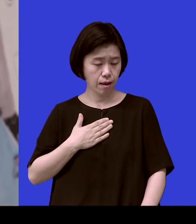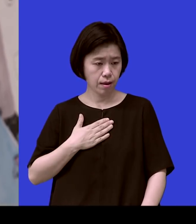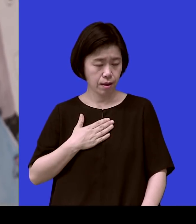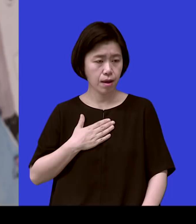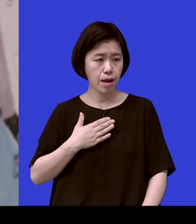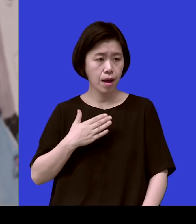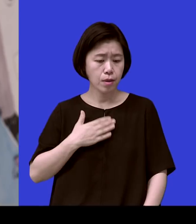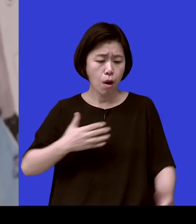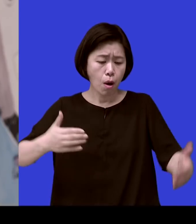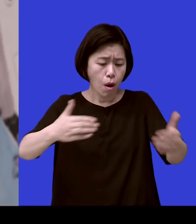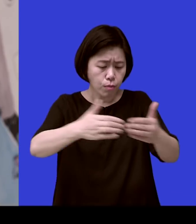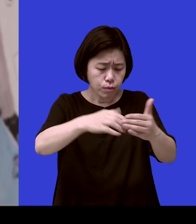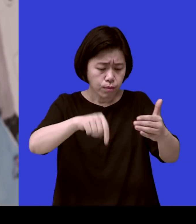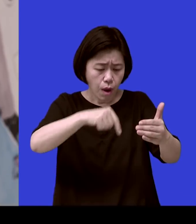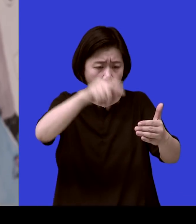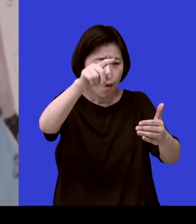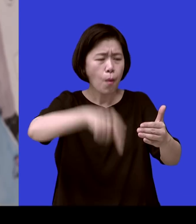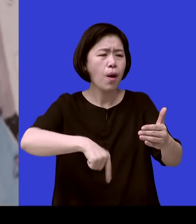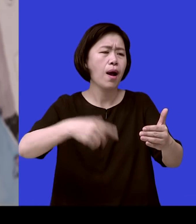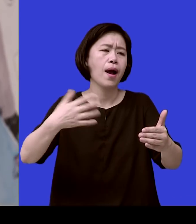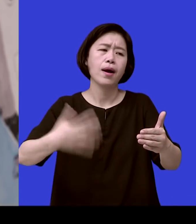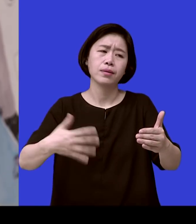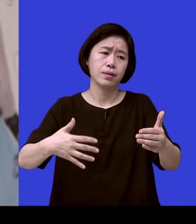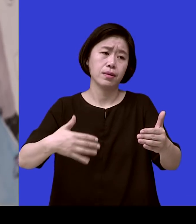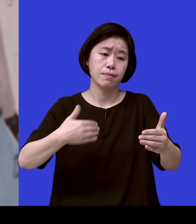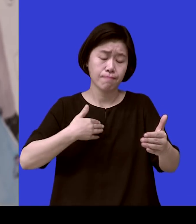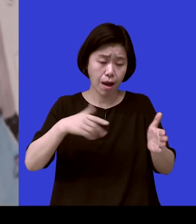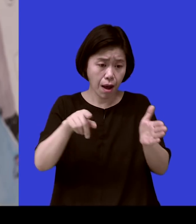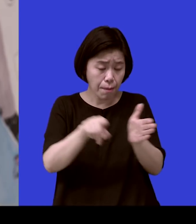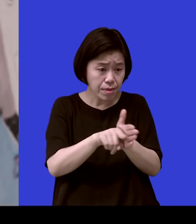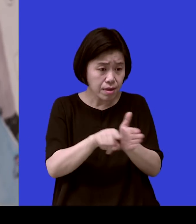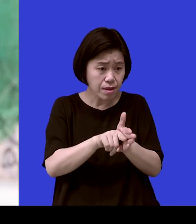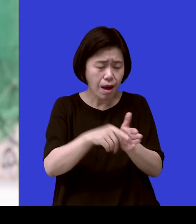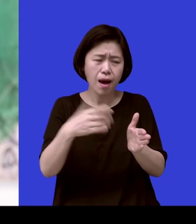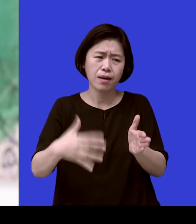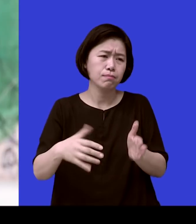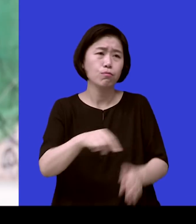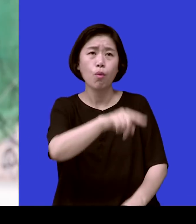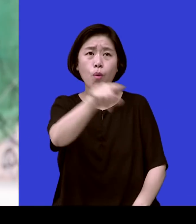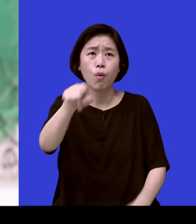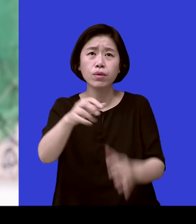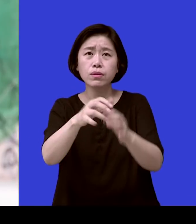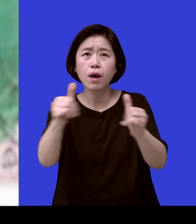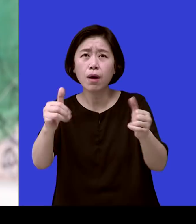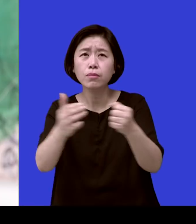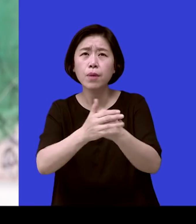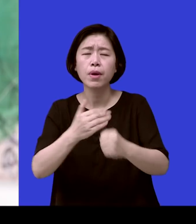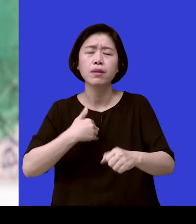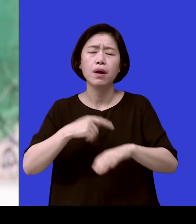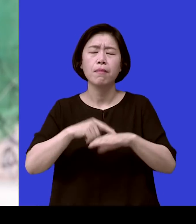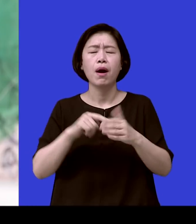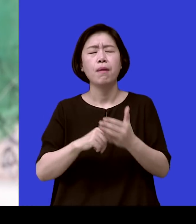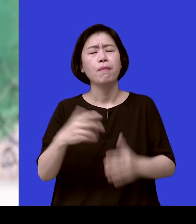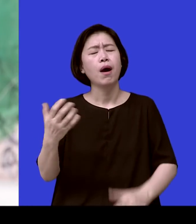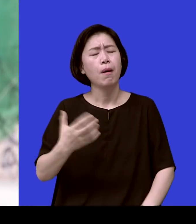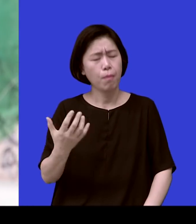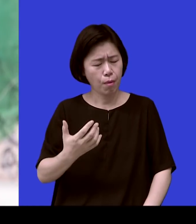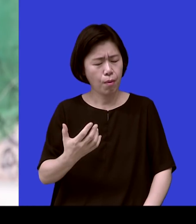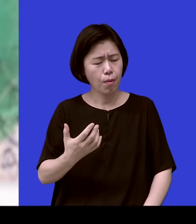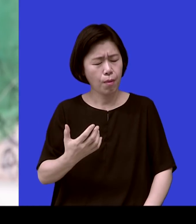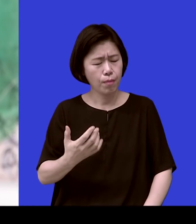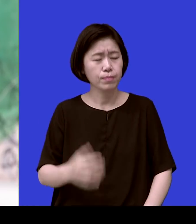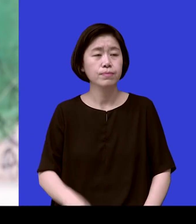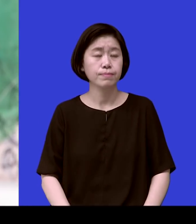돌아오지 않은 내 자녀들 때문에 내가 매일 그렇게 아프다, 이렇게 얘기하셨어요.